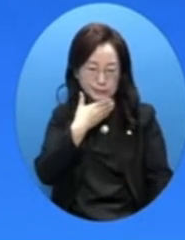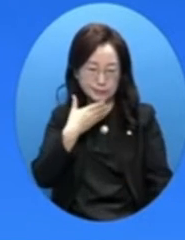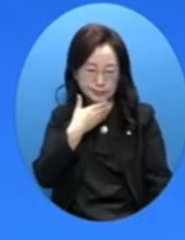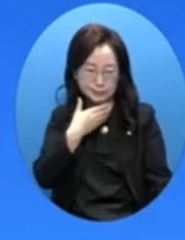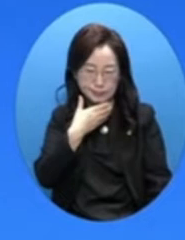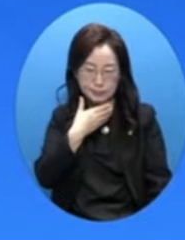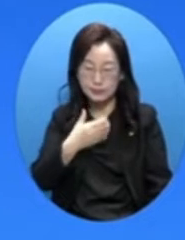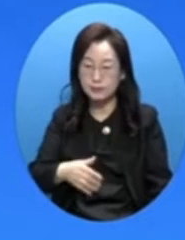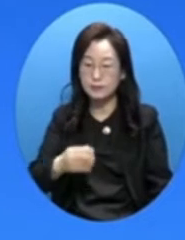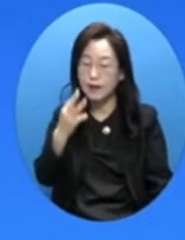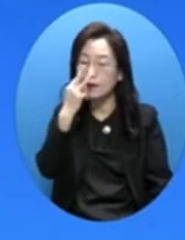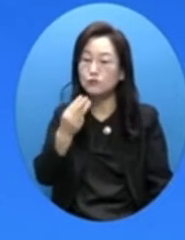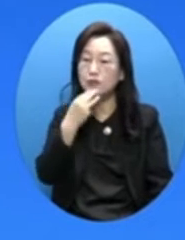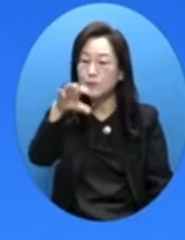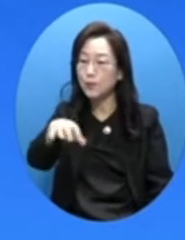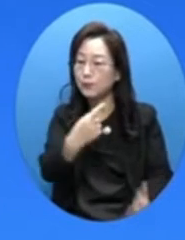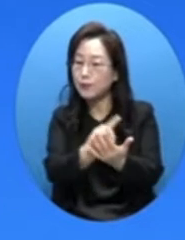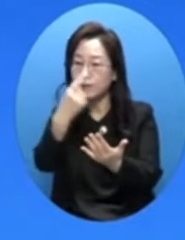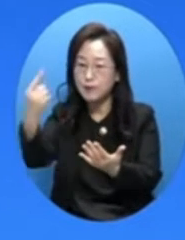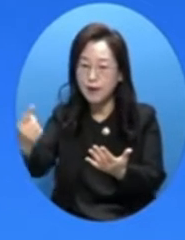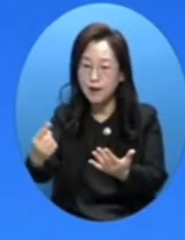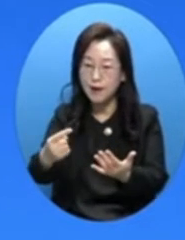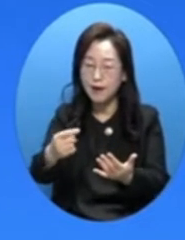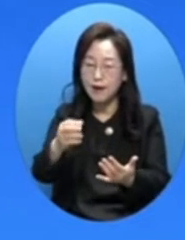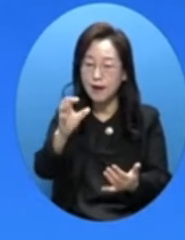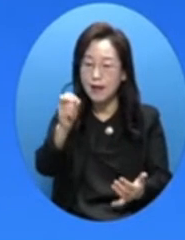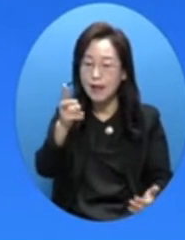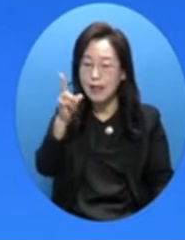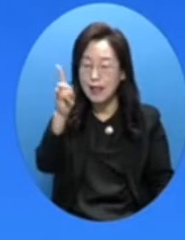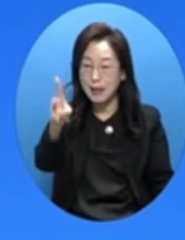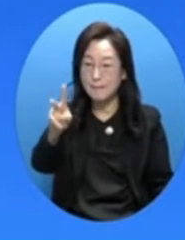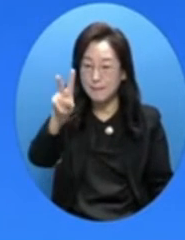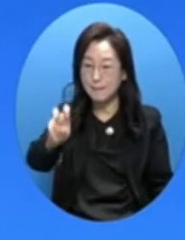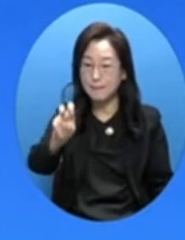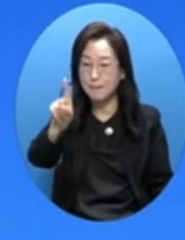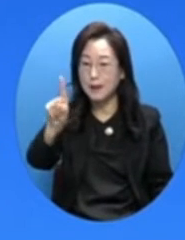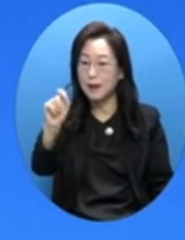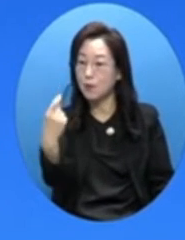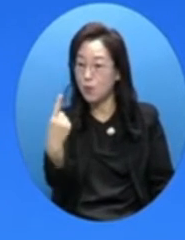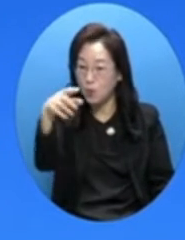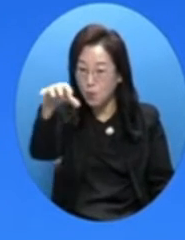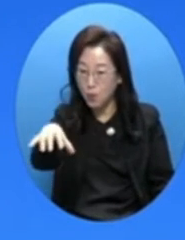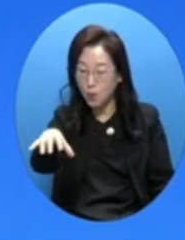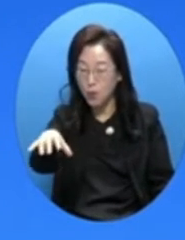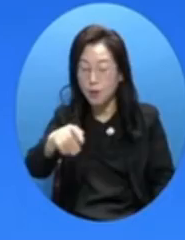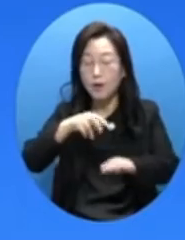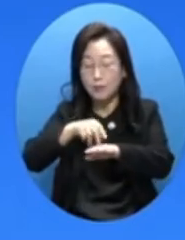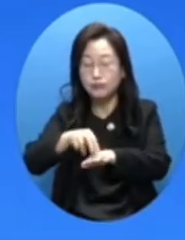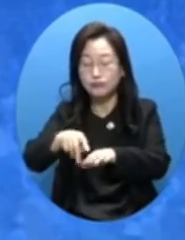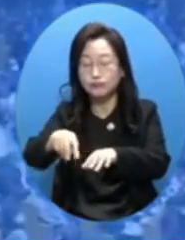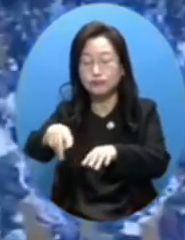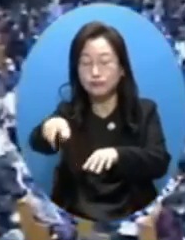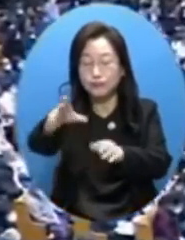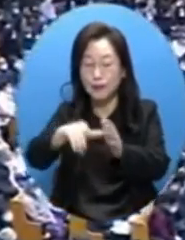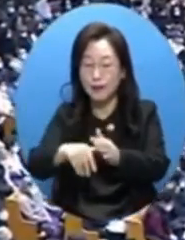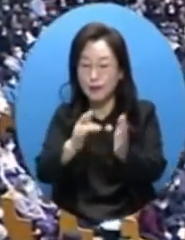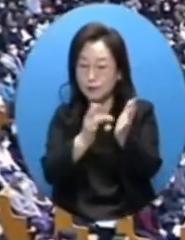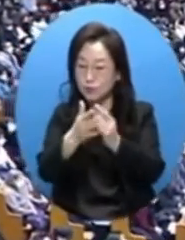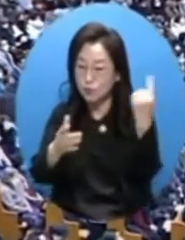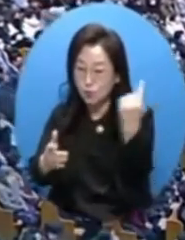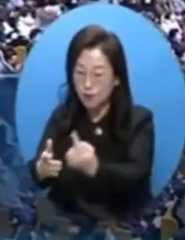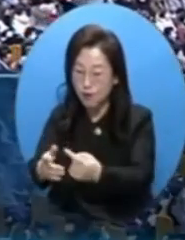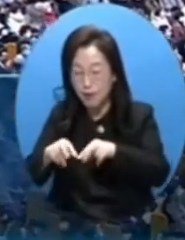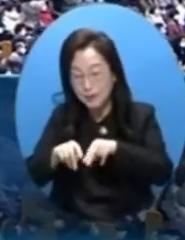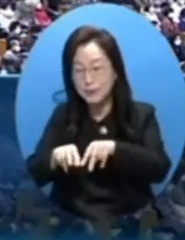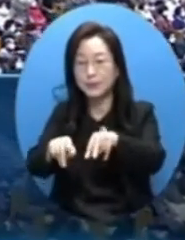예루살렘을 떠나 엠마로 내려가고 있을 때에 예수님이 나타나셔서 저희와 동행하셨습니다.